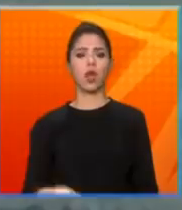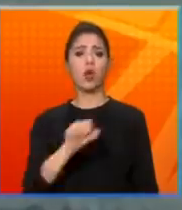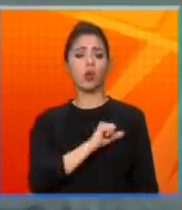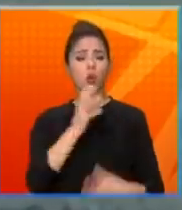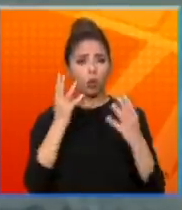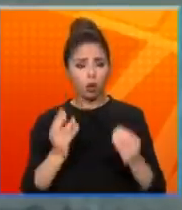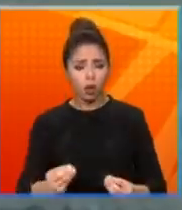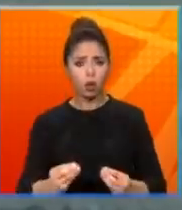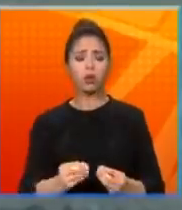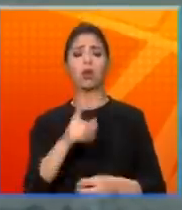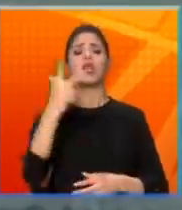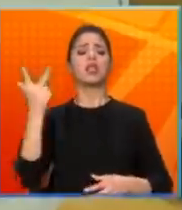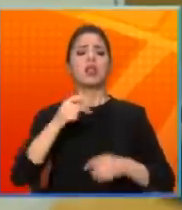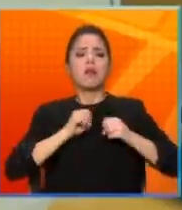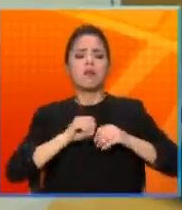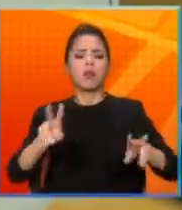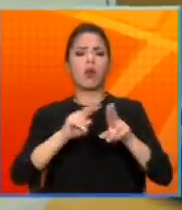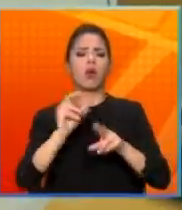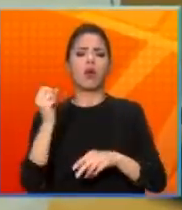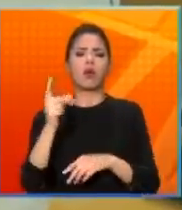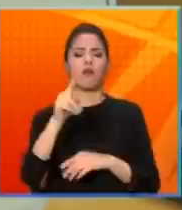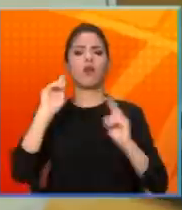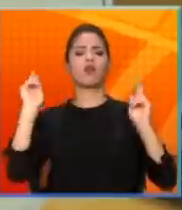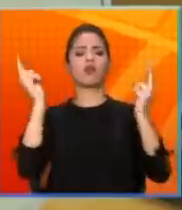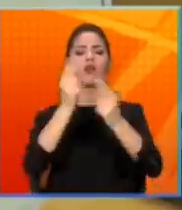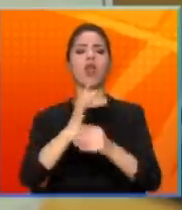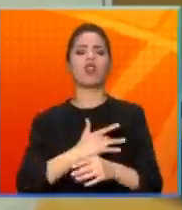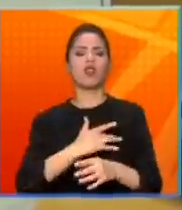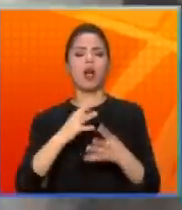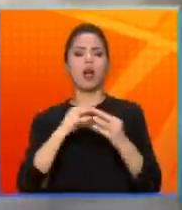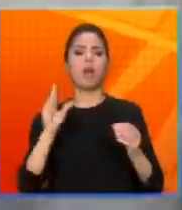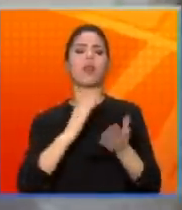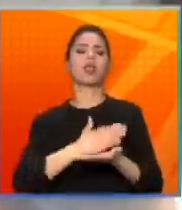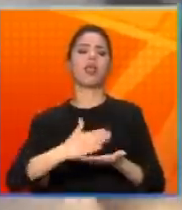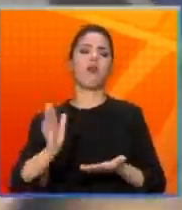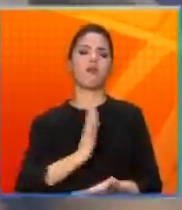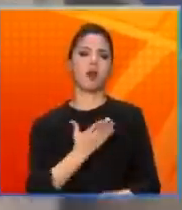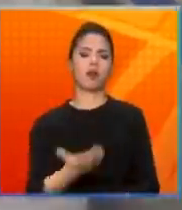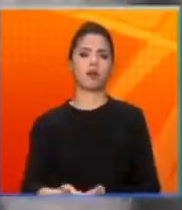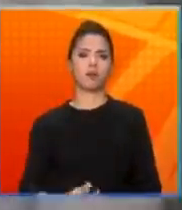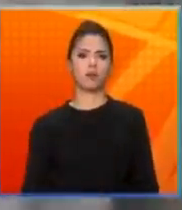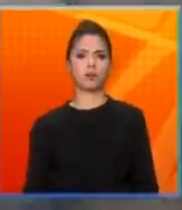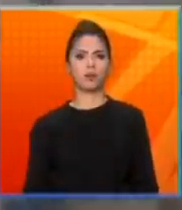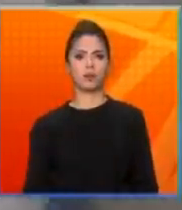Korkulan oluyor. Hızla yayılan koronavirüs dünya genelinde can almaya devam ediyor.